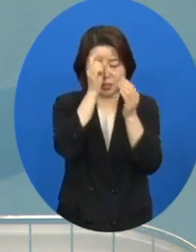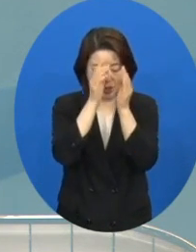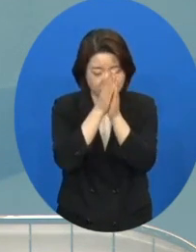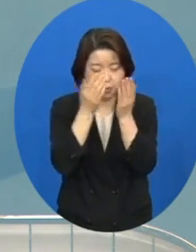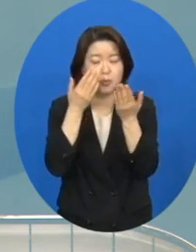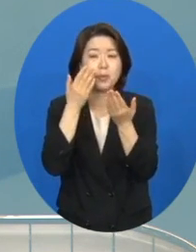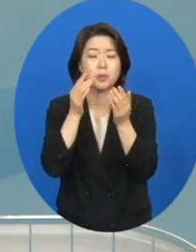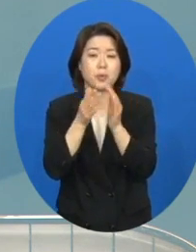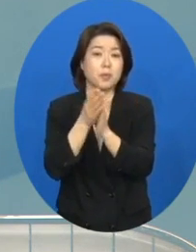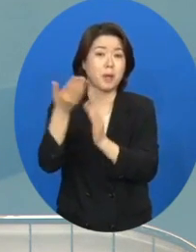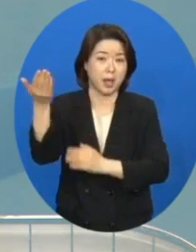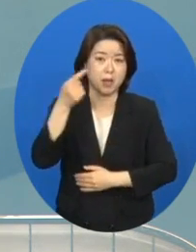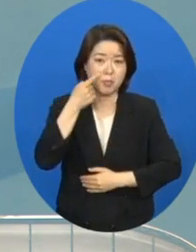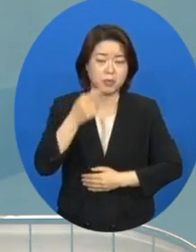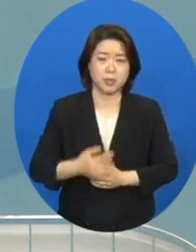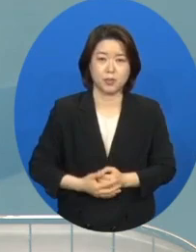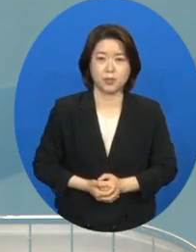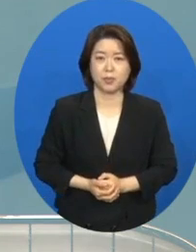기도하세요.